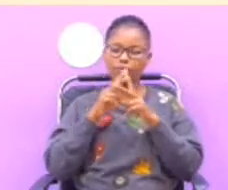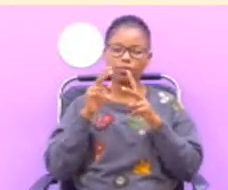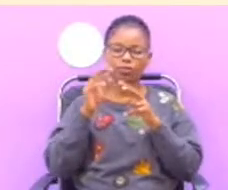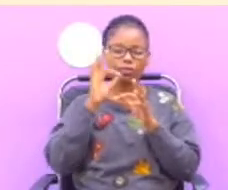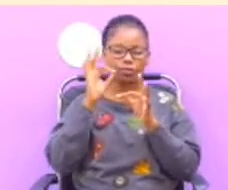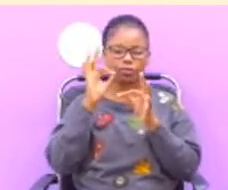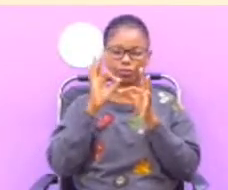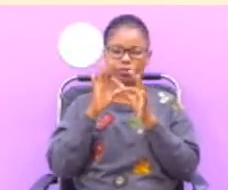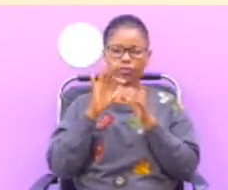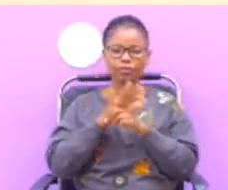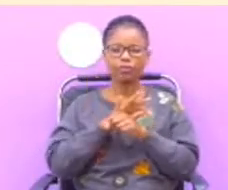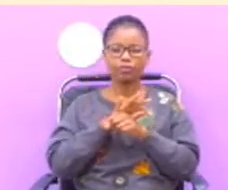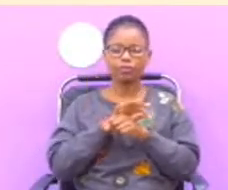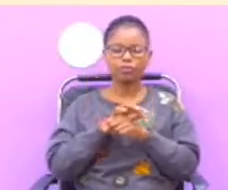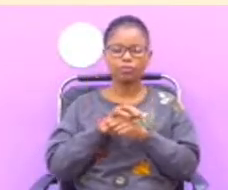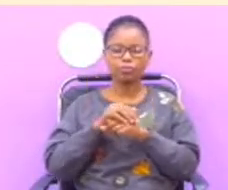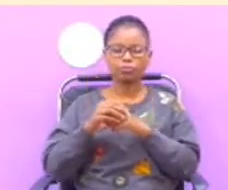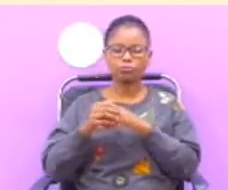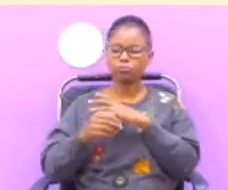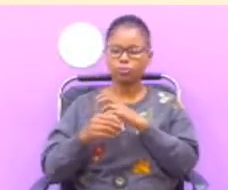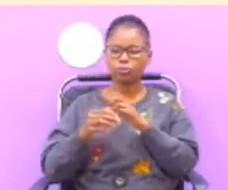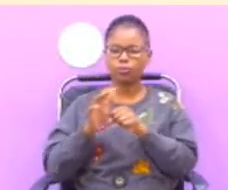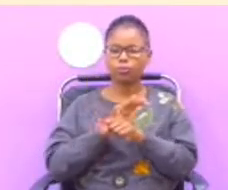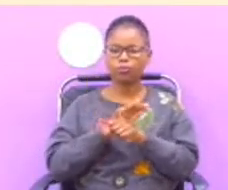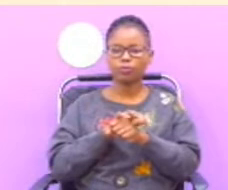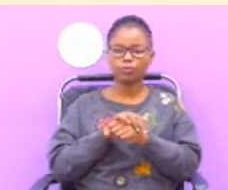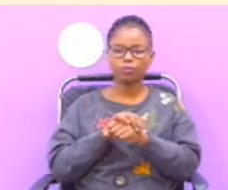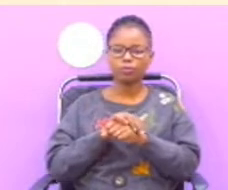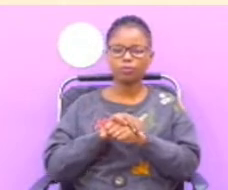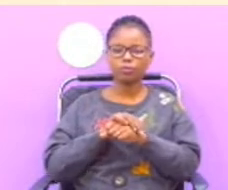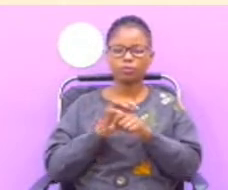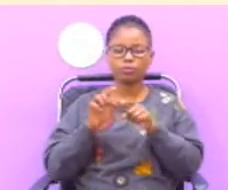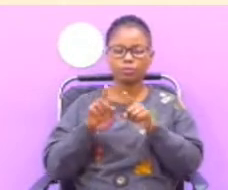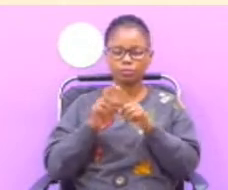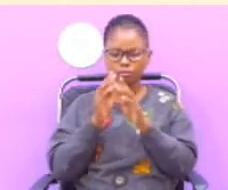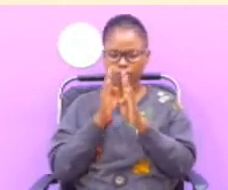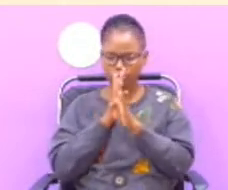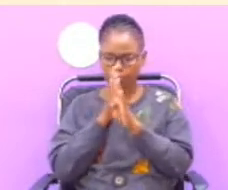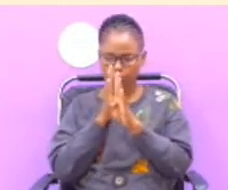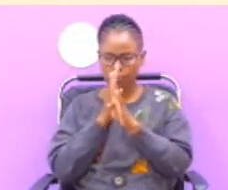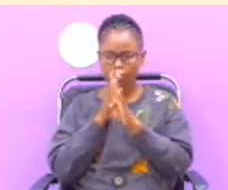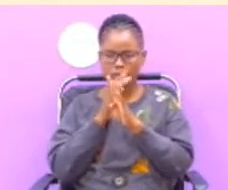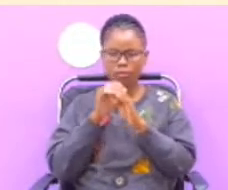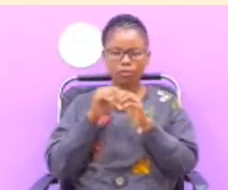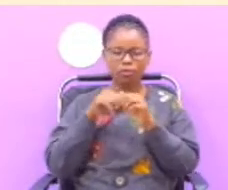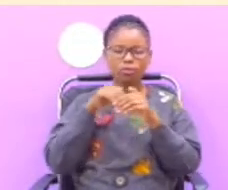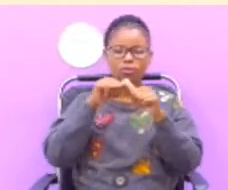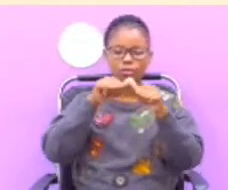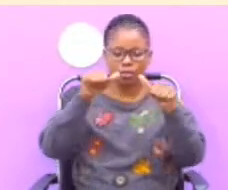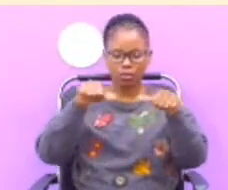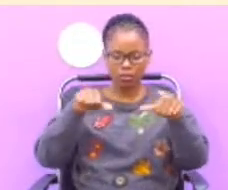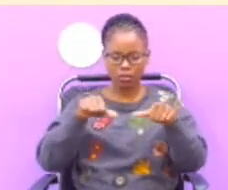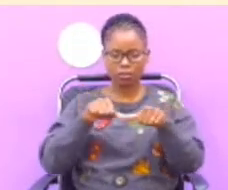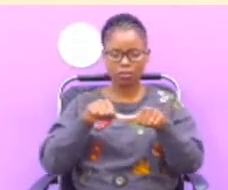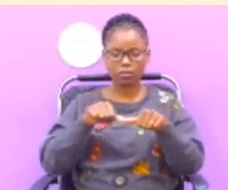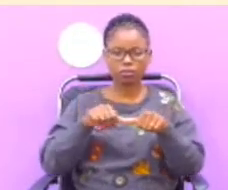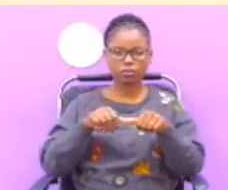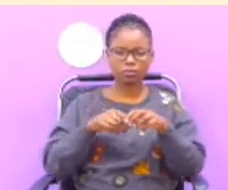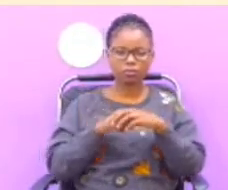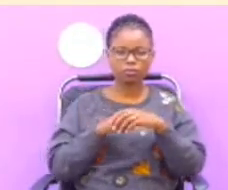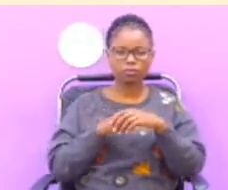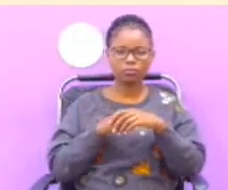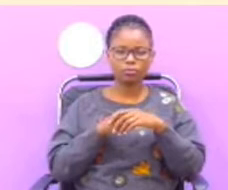hinya Karimeli-rĩ no kũrĩ magakorwo mahana ta mehithĩte kĩgongona-inĩ no kũrĩ magakorwo mehithĩte